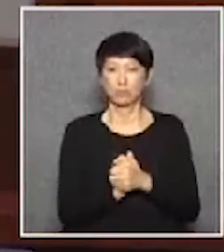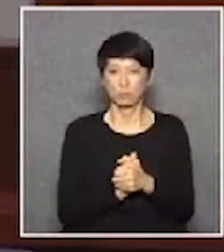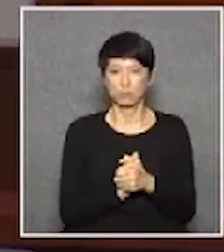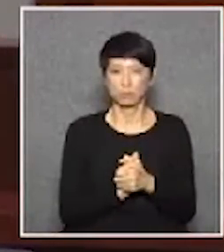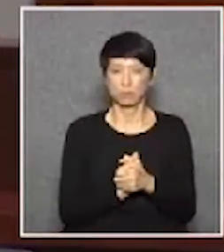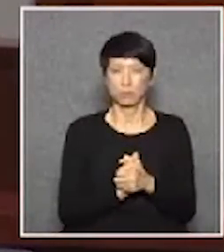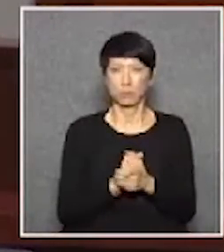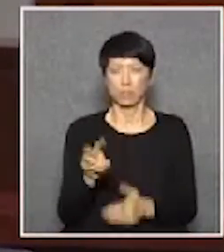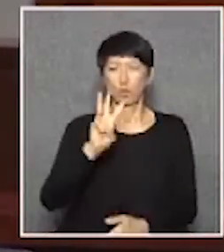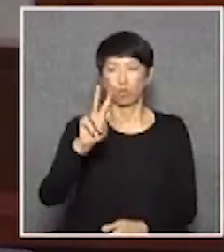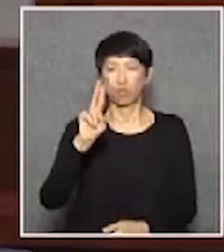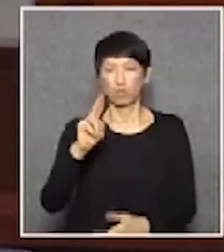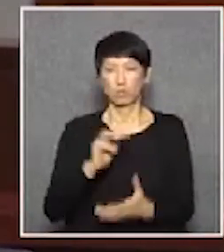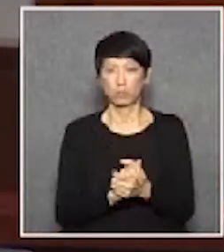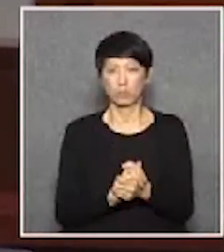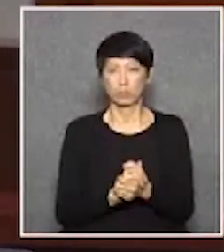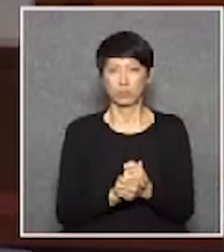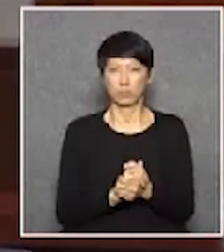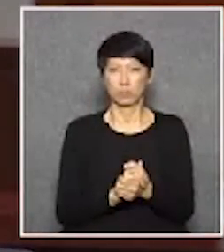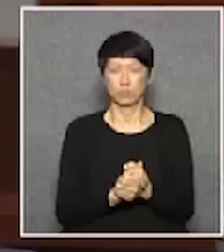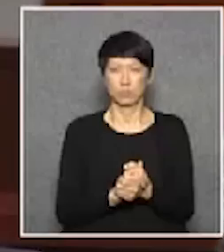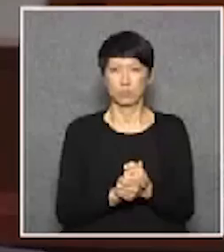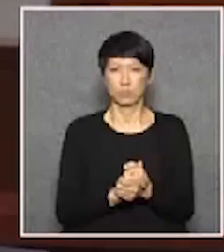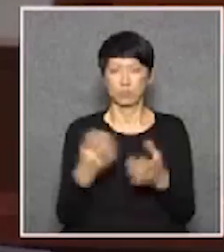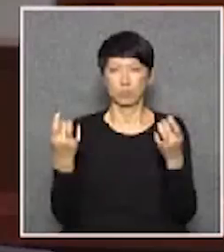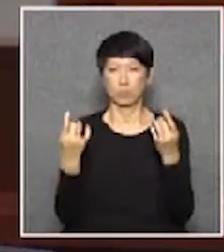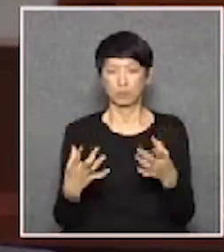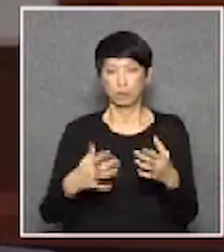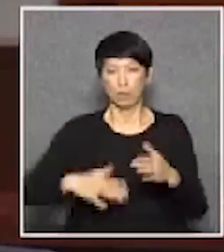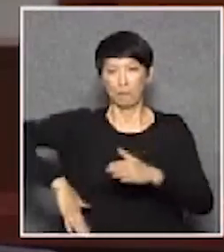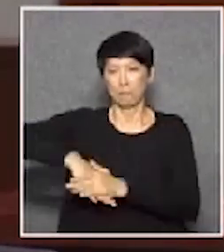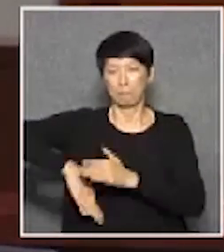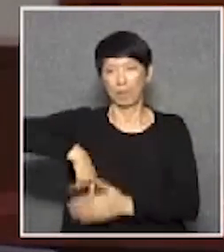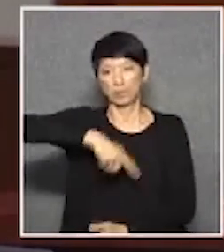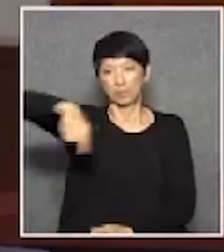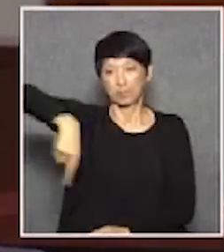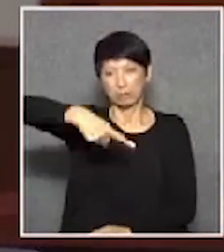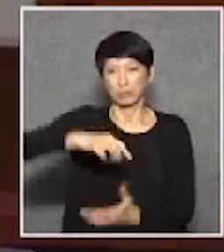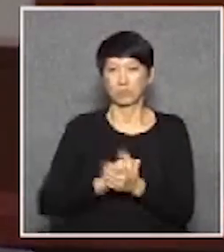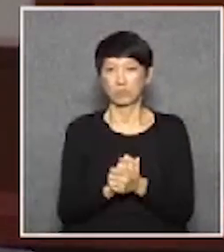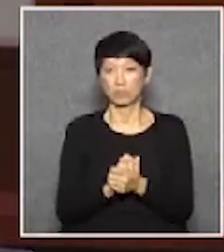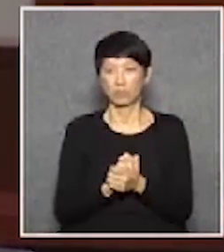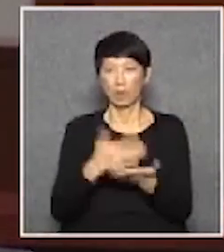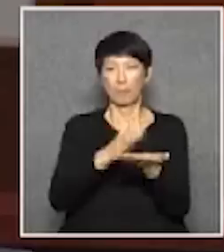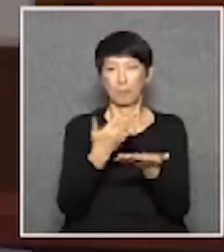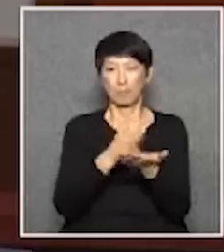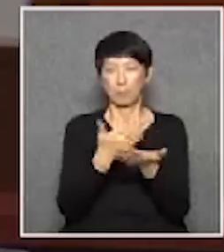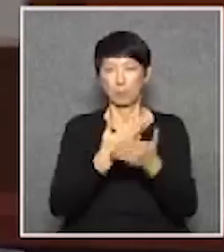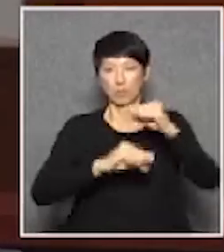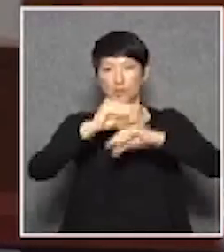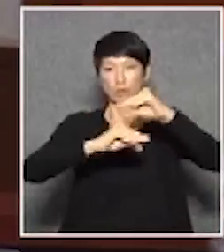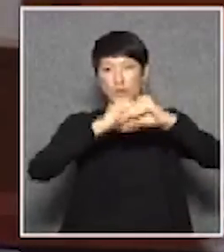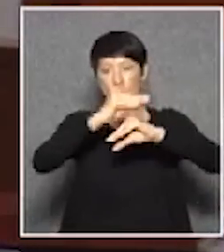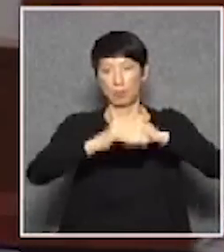你胡应湘面对这些所谓富商囤积这些土地和空置的建成的单位空